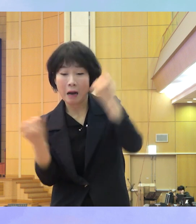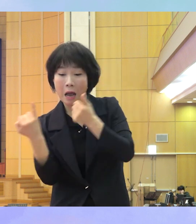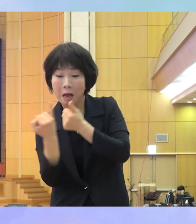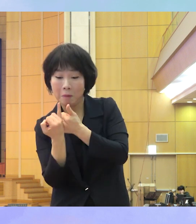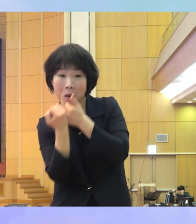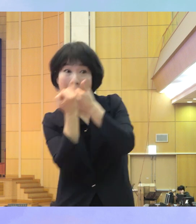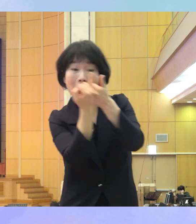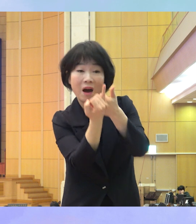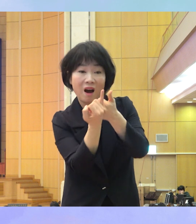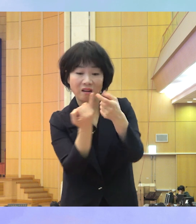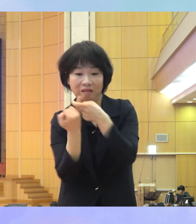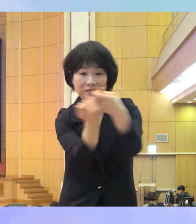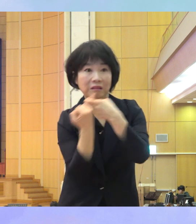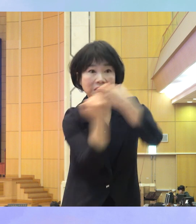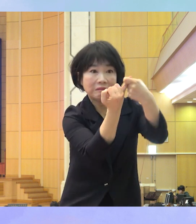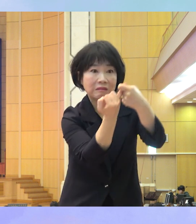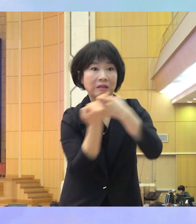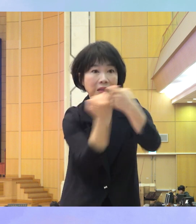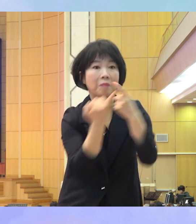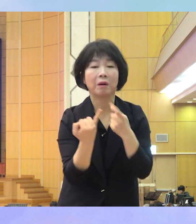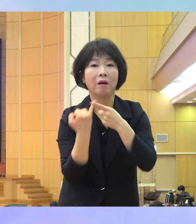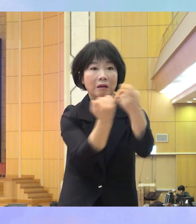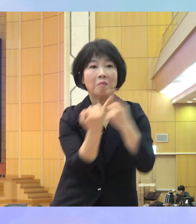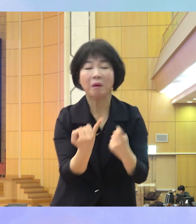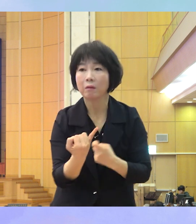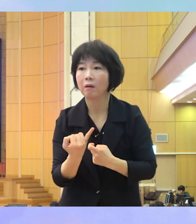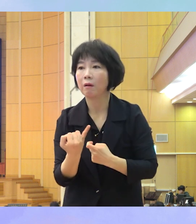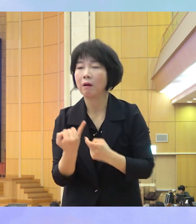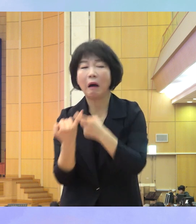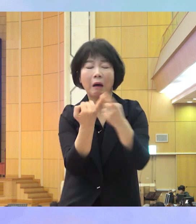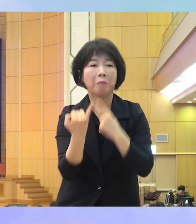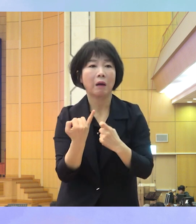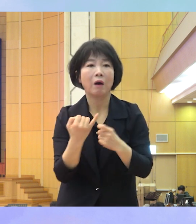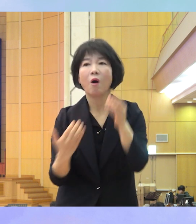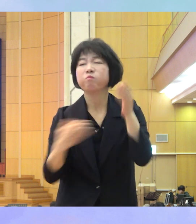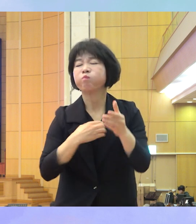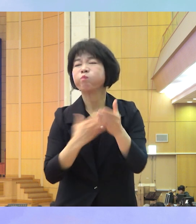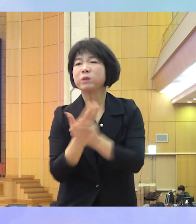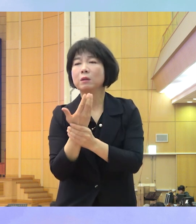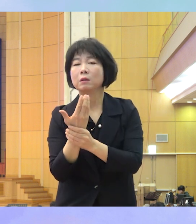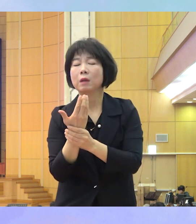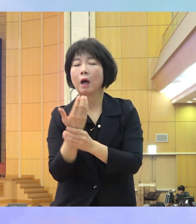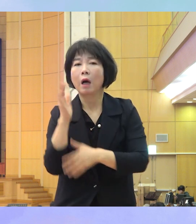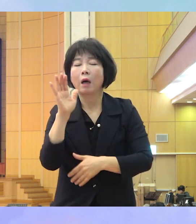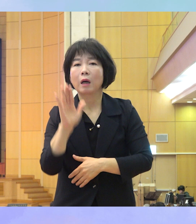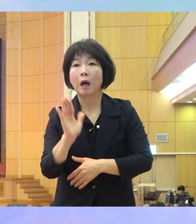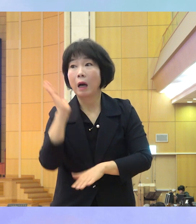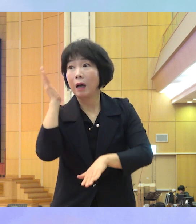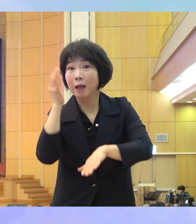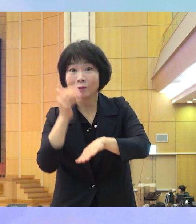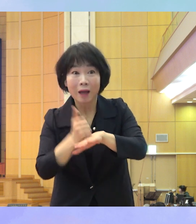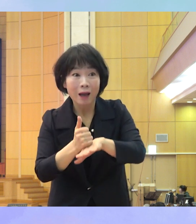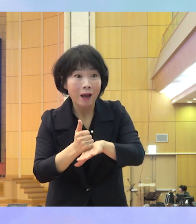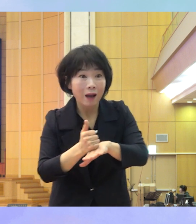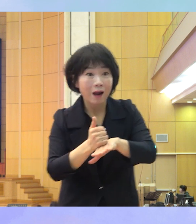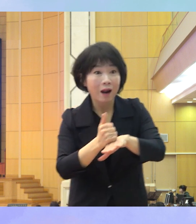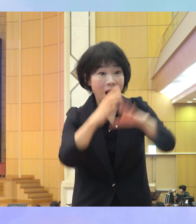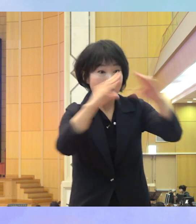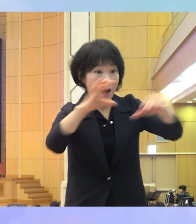그 문제가 도리어 전화위복이 되고 축복이 되어서 바로 왕으로부터 하여금 어마어마한